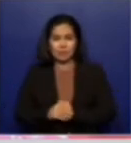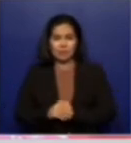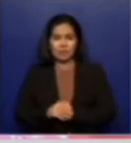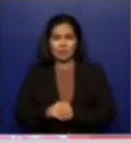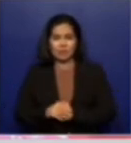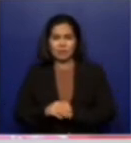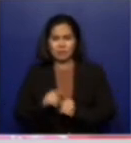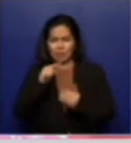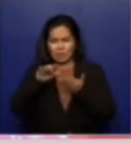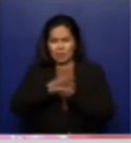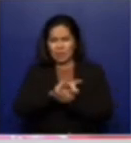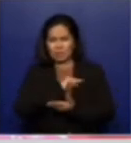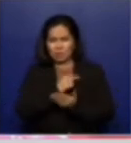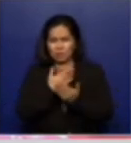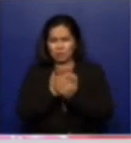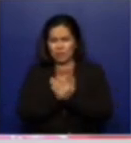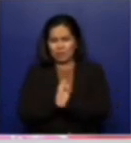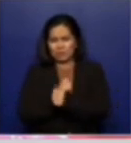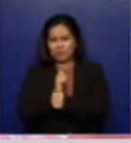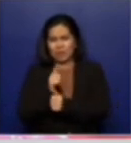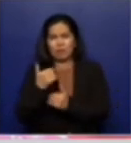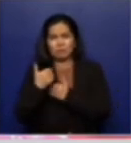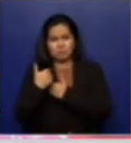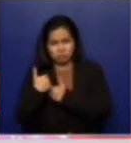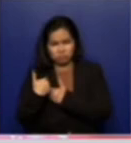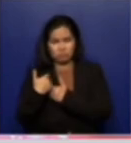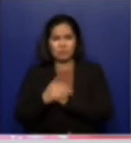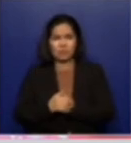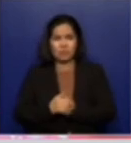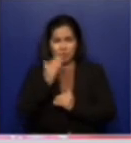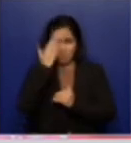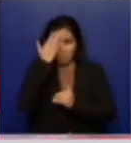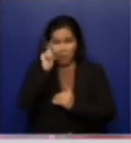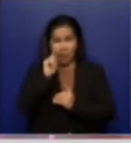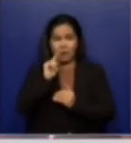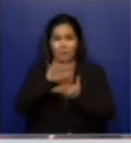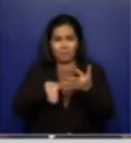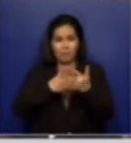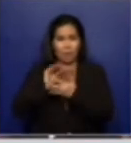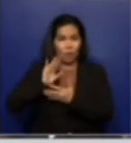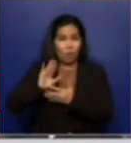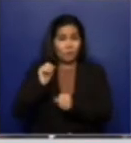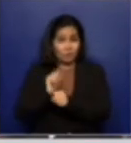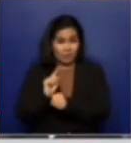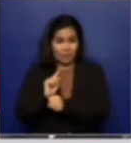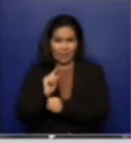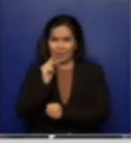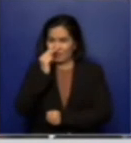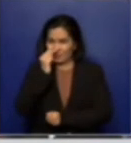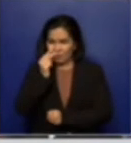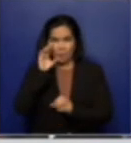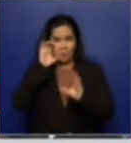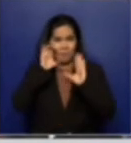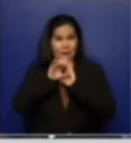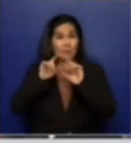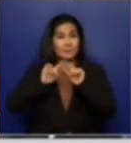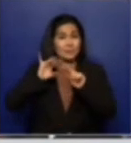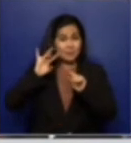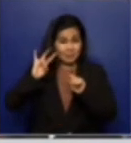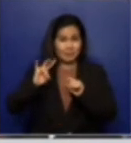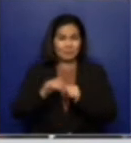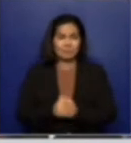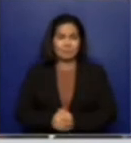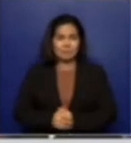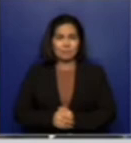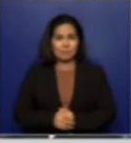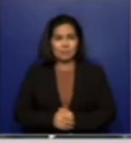นดินผมจะนำเรียนว่าเขาได้วางแผนยังไงขอภาพที่7นะครับขั้นตอน